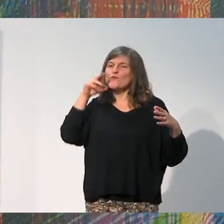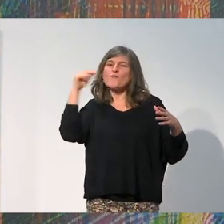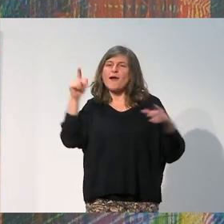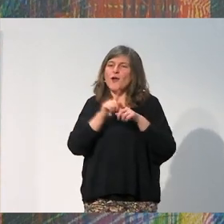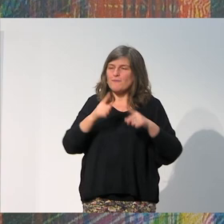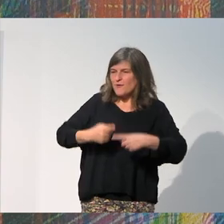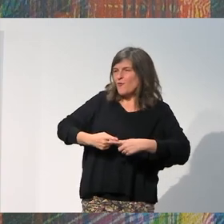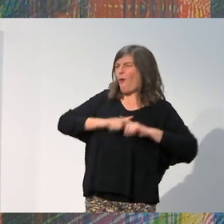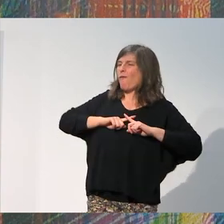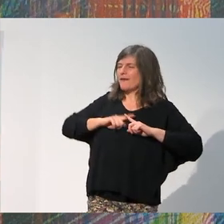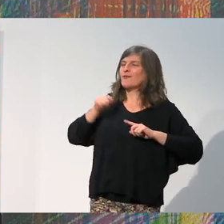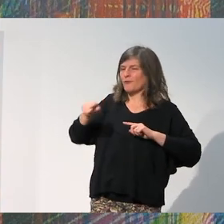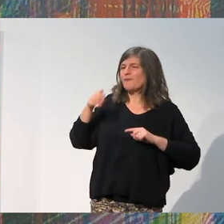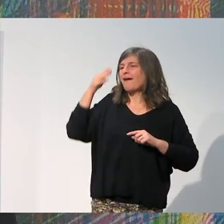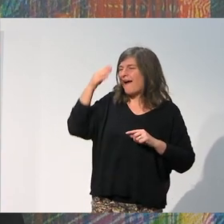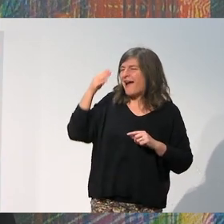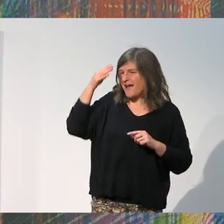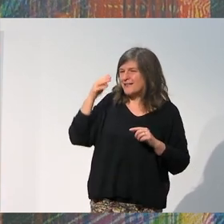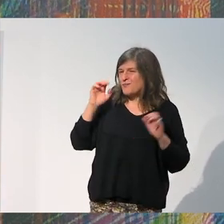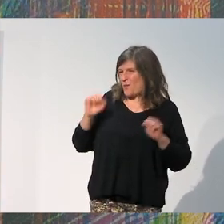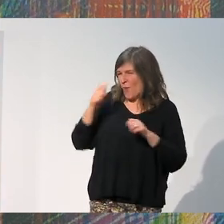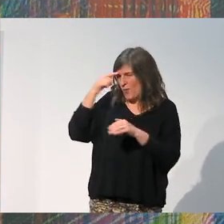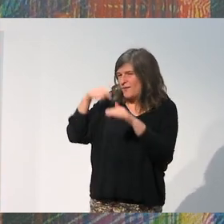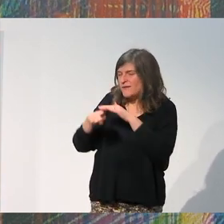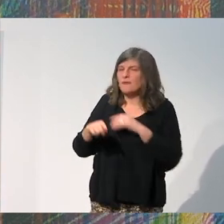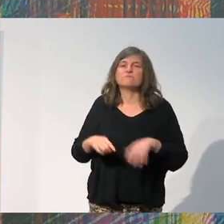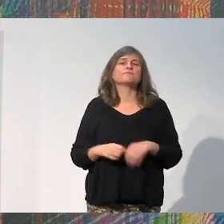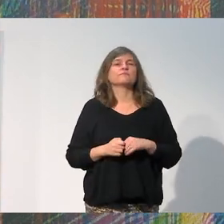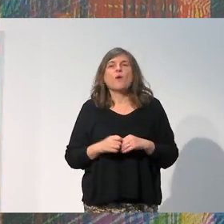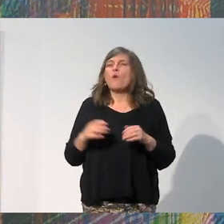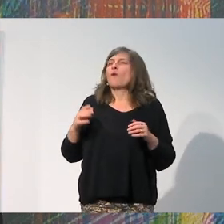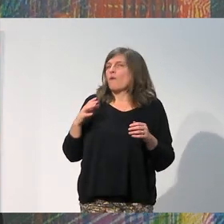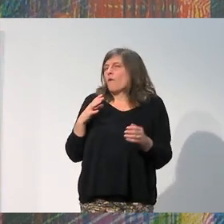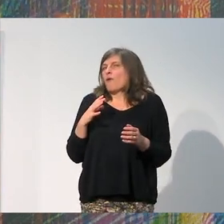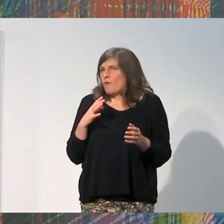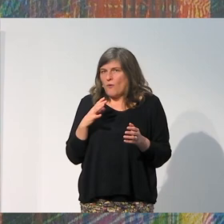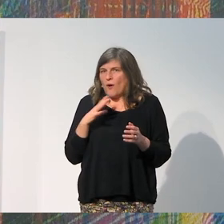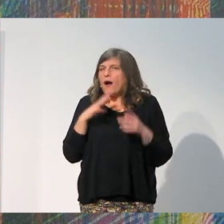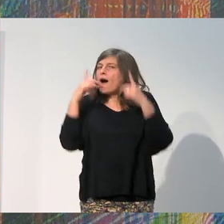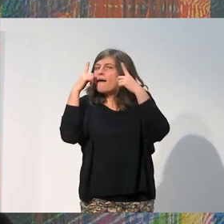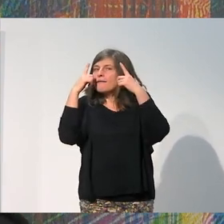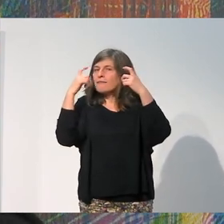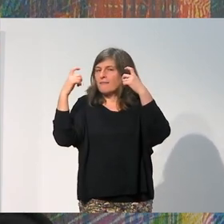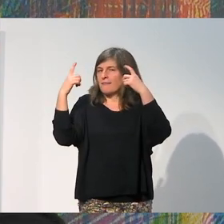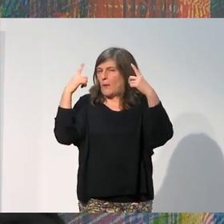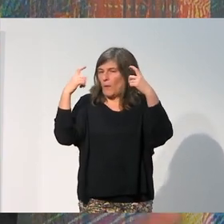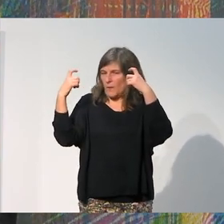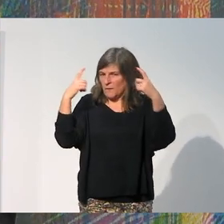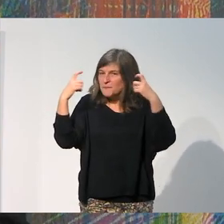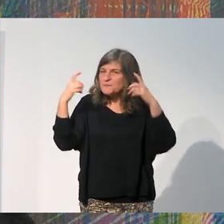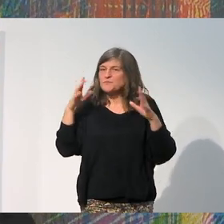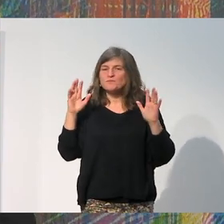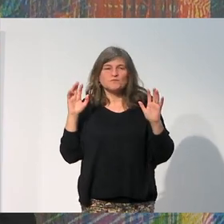nos animaux domestiques. Alors, il y aurait une interprétation, en fait, je pense qu'on ne partagerait pas, qui serait de dire, mais en